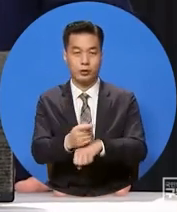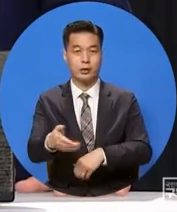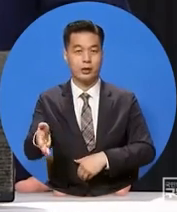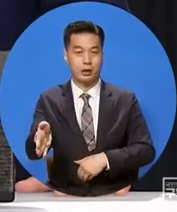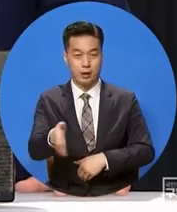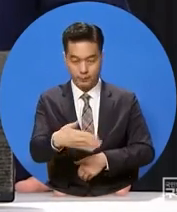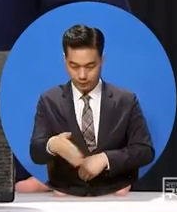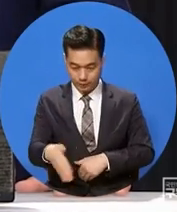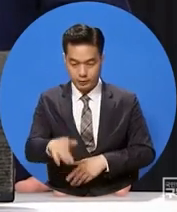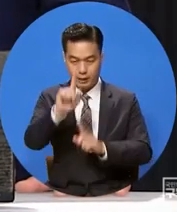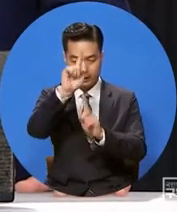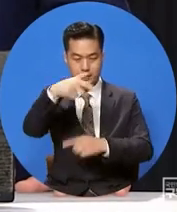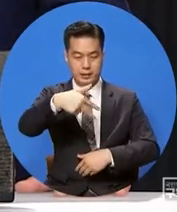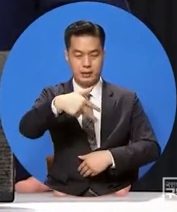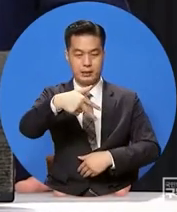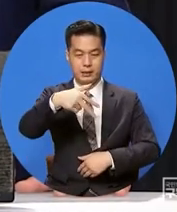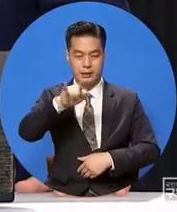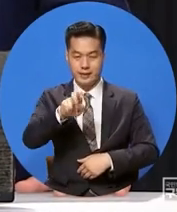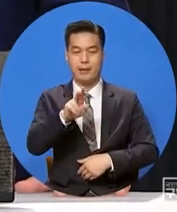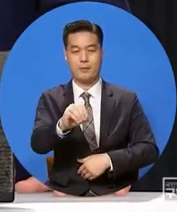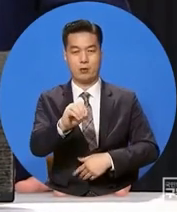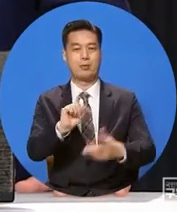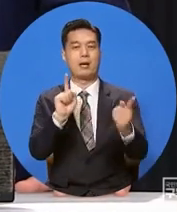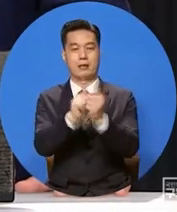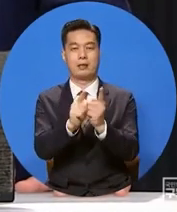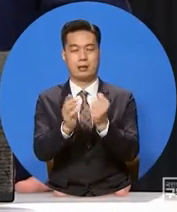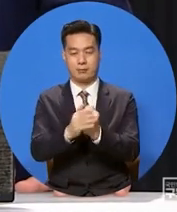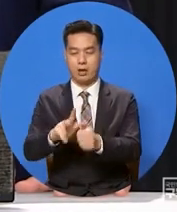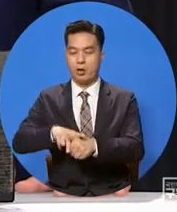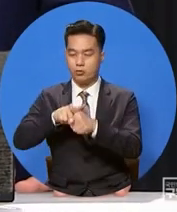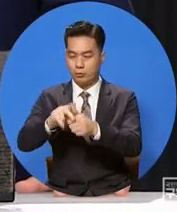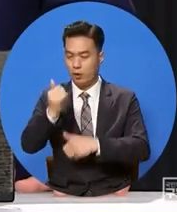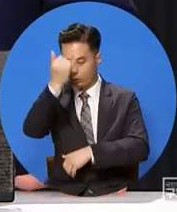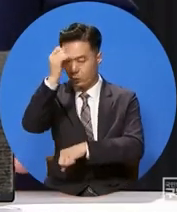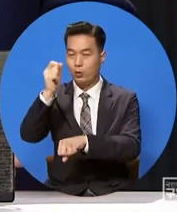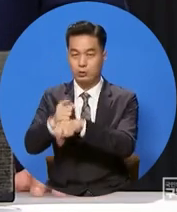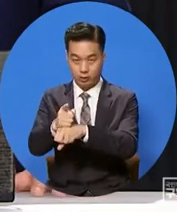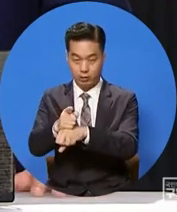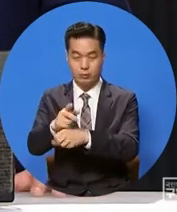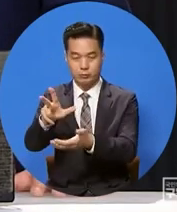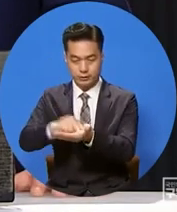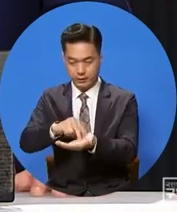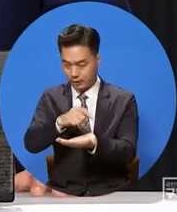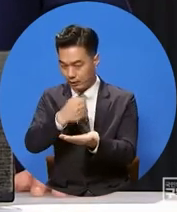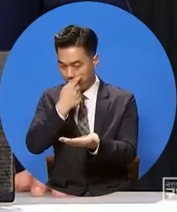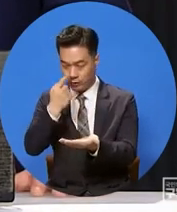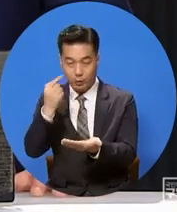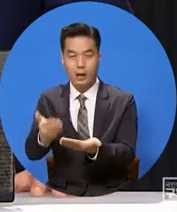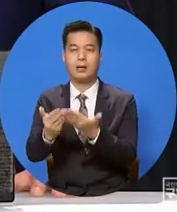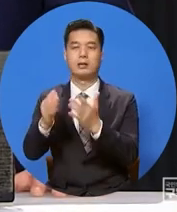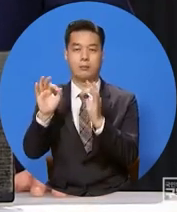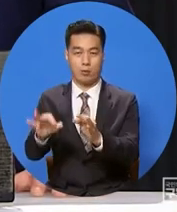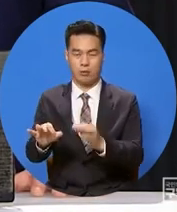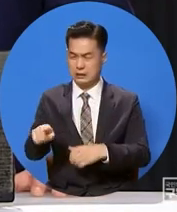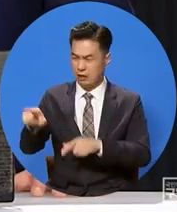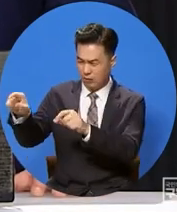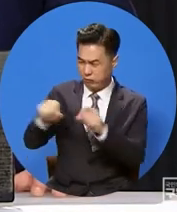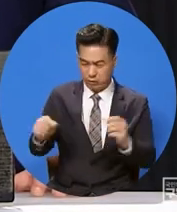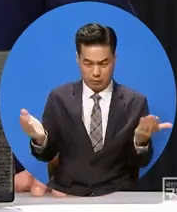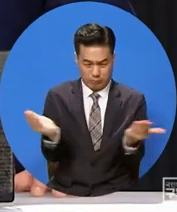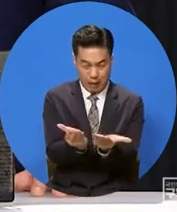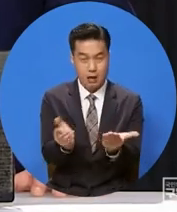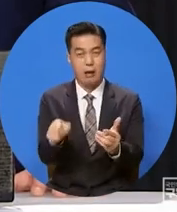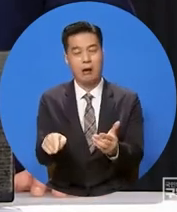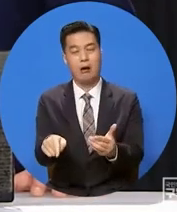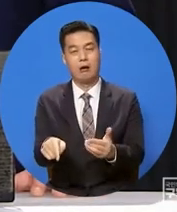없는 이재명을 만났으니까 후보들의 도덕성 문제를 지금 따지고 있는 겁니다. 그럼 거기에다가 이걸 갖다 붙이는 거는